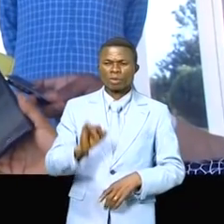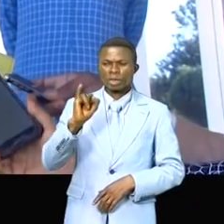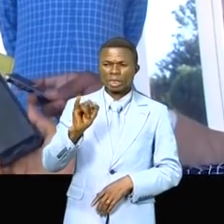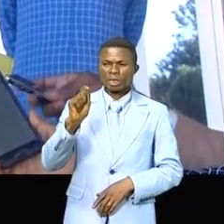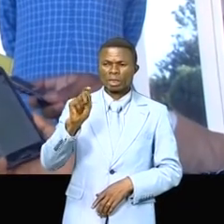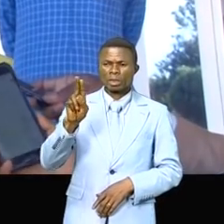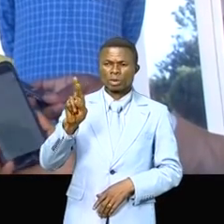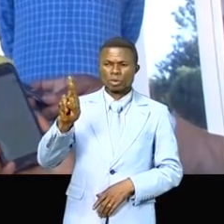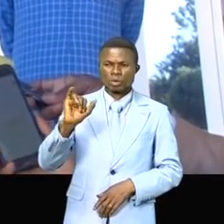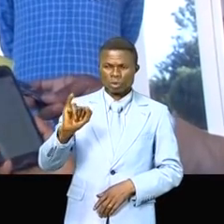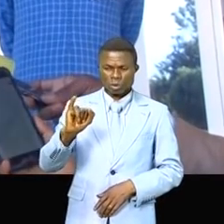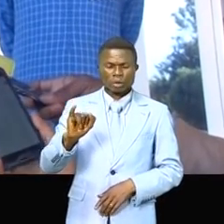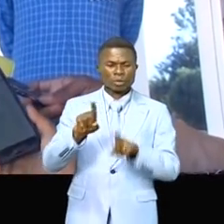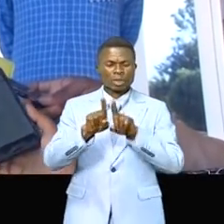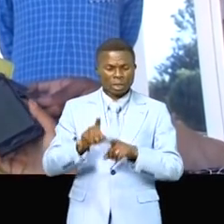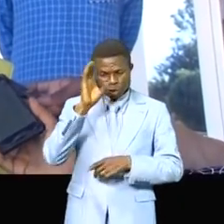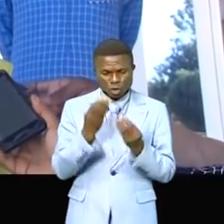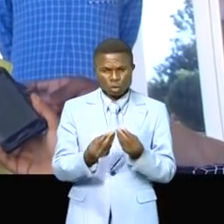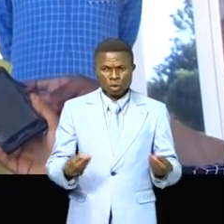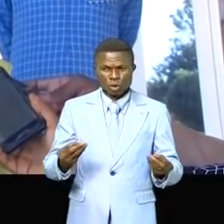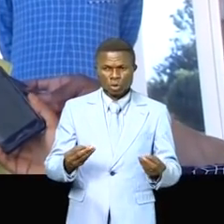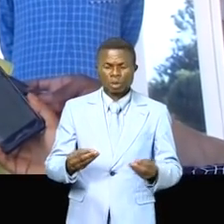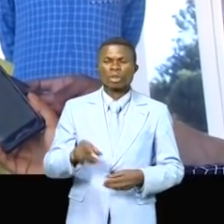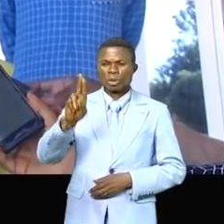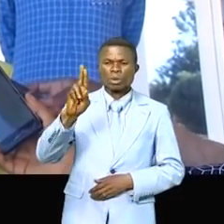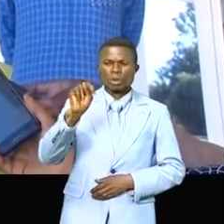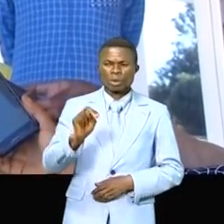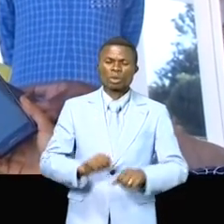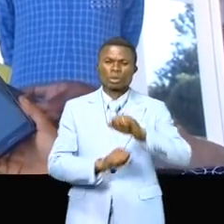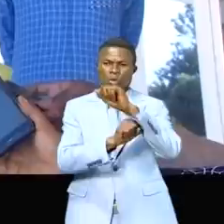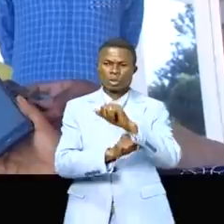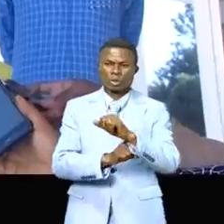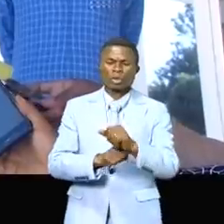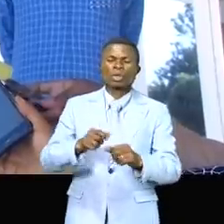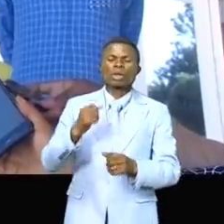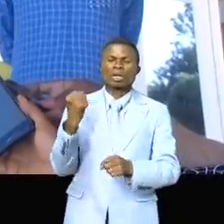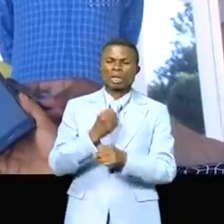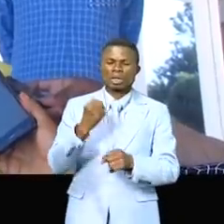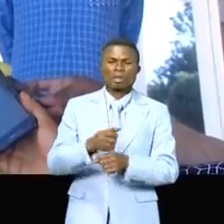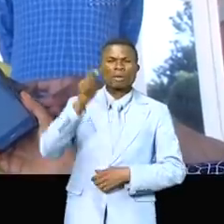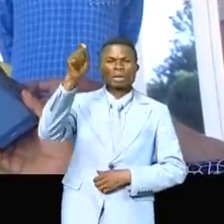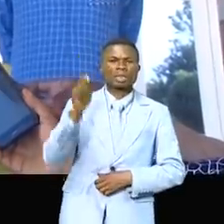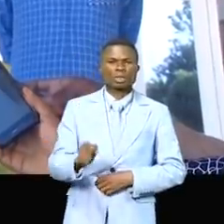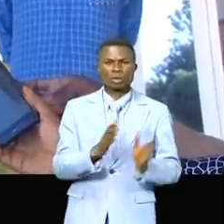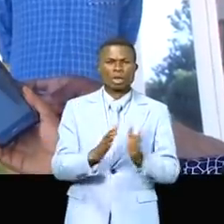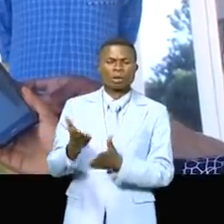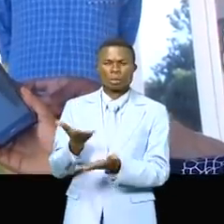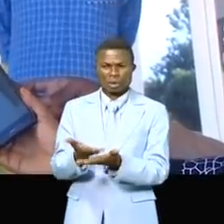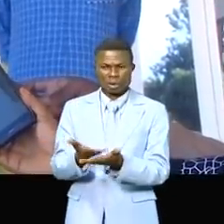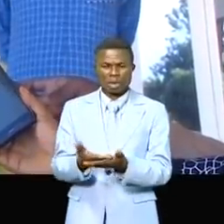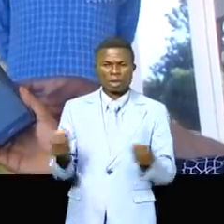aussi de voir comment la MONUSCO peut soutenir les efforts qui sont en cours